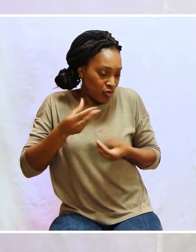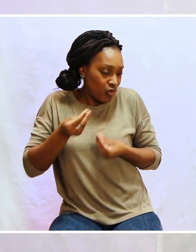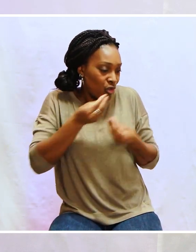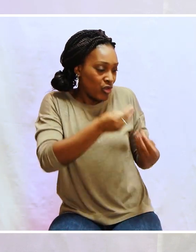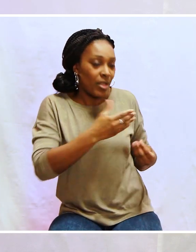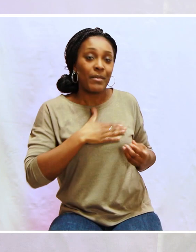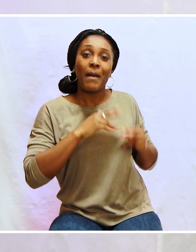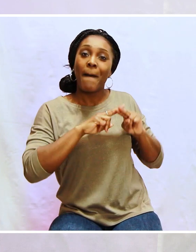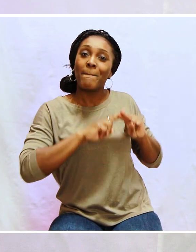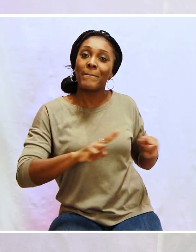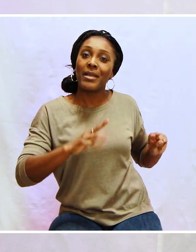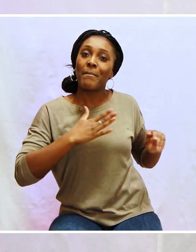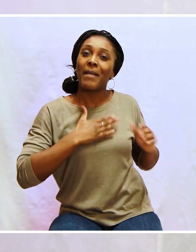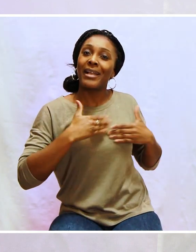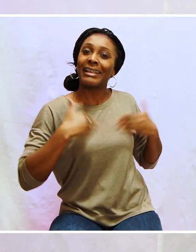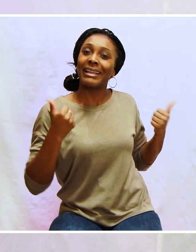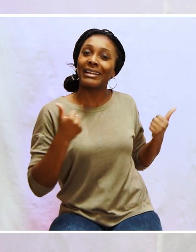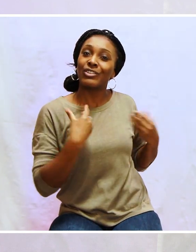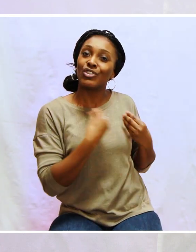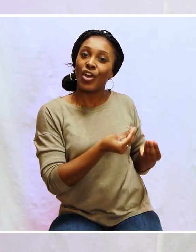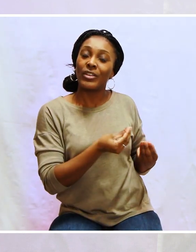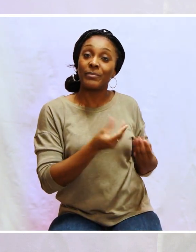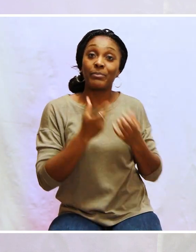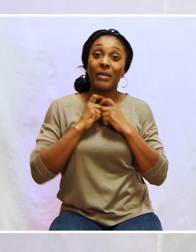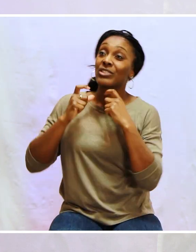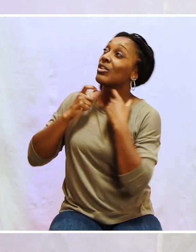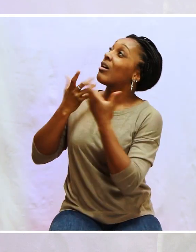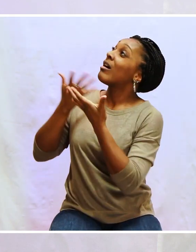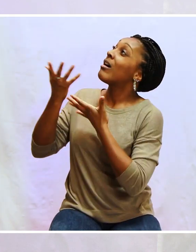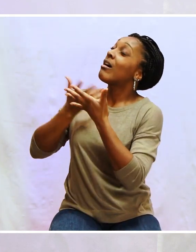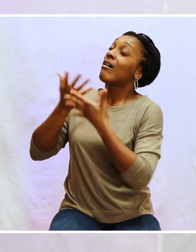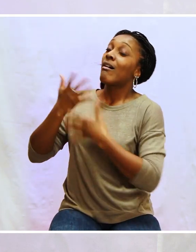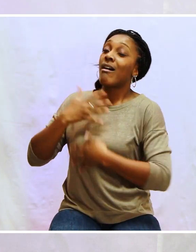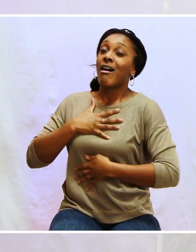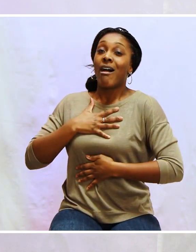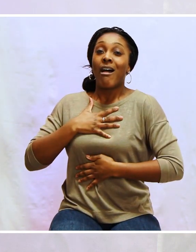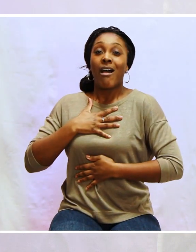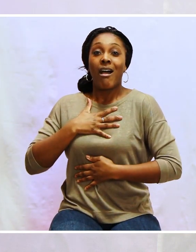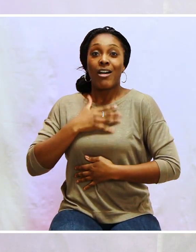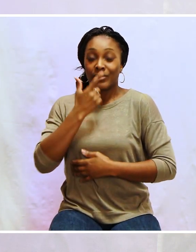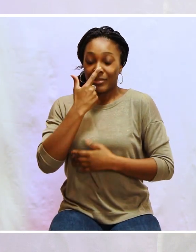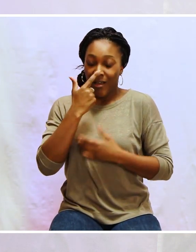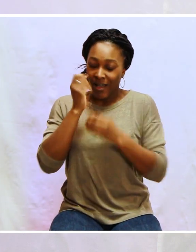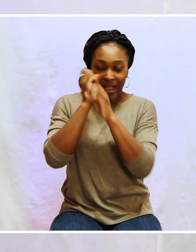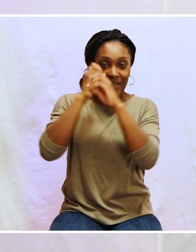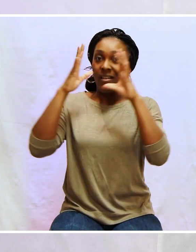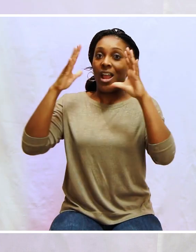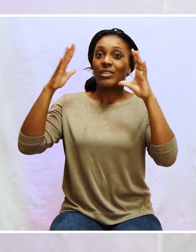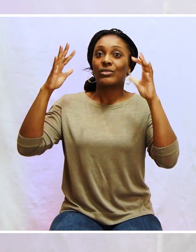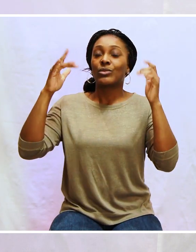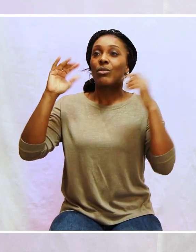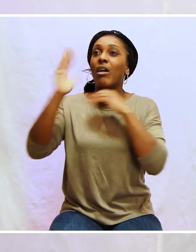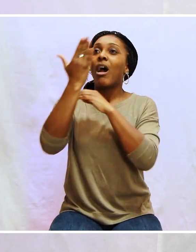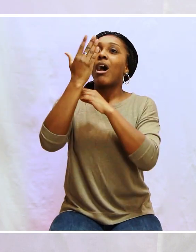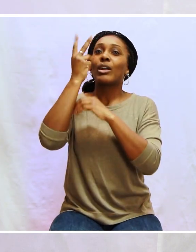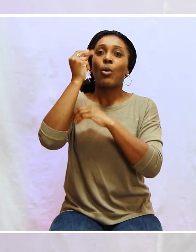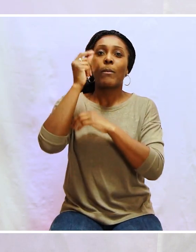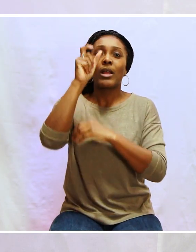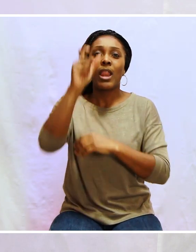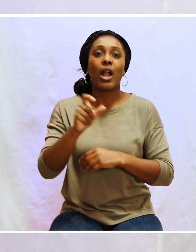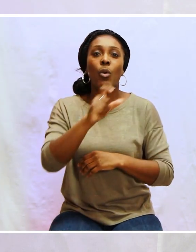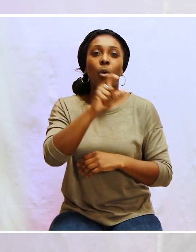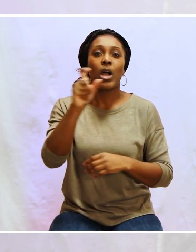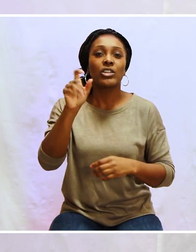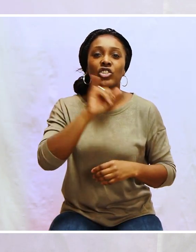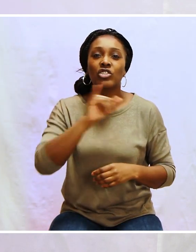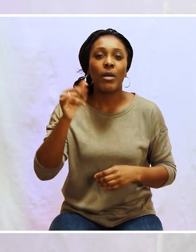paix et ma guérison. Et ce pasteur, il disait que, eh bien, à ce moment-là, c'était comme une révélation de la croix. Et qu'il a dit, mais j'avais jamais